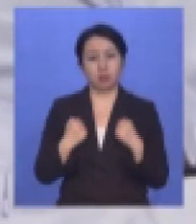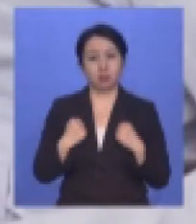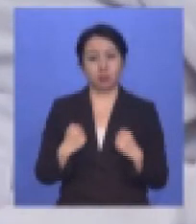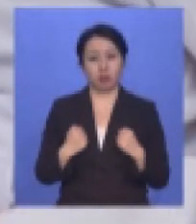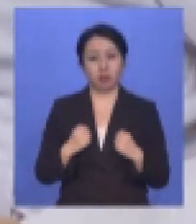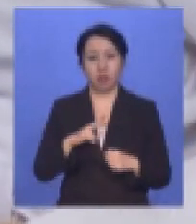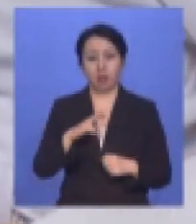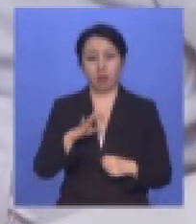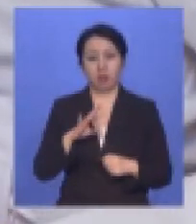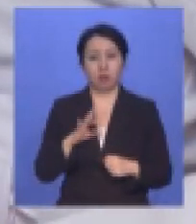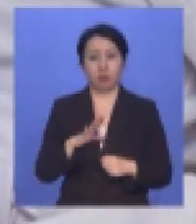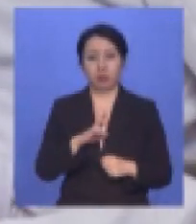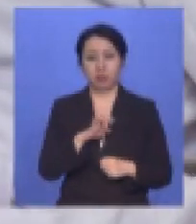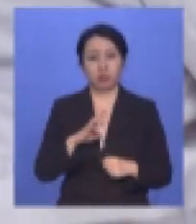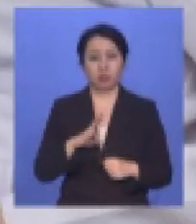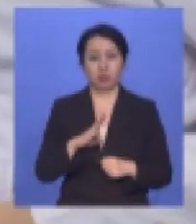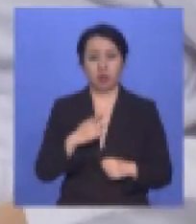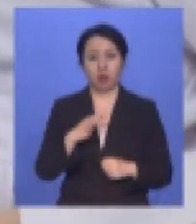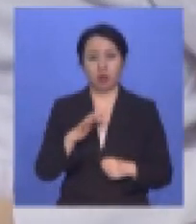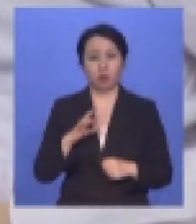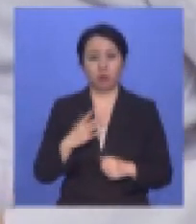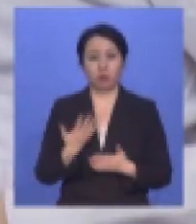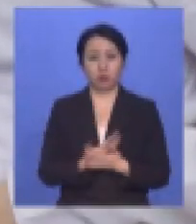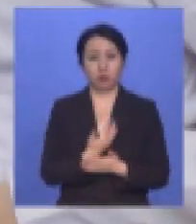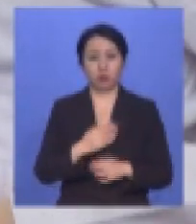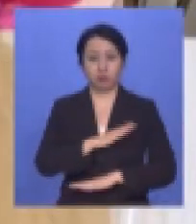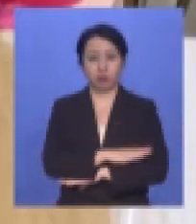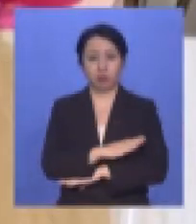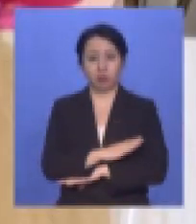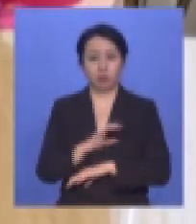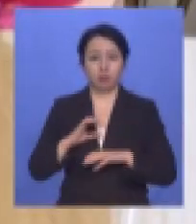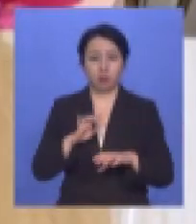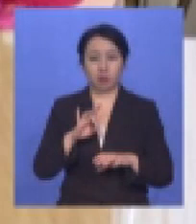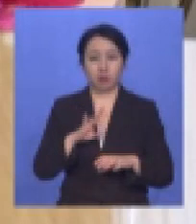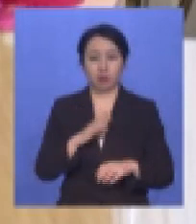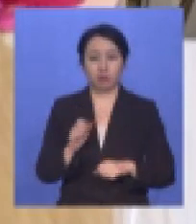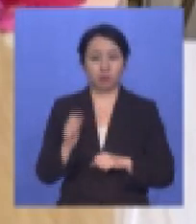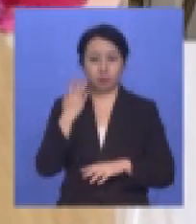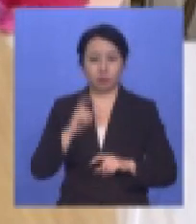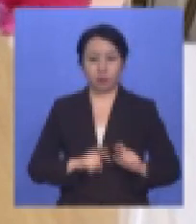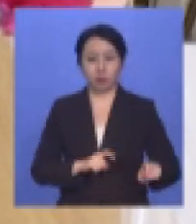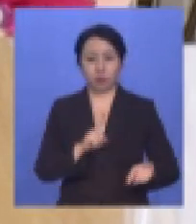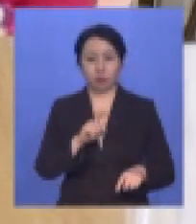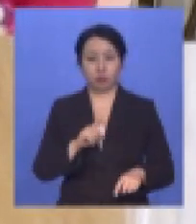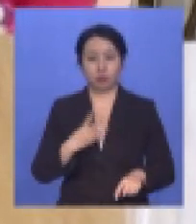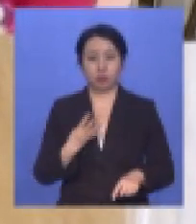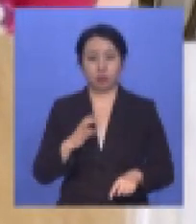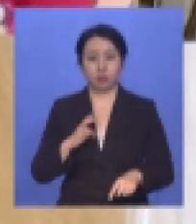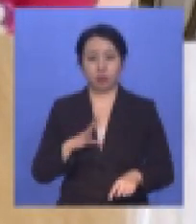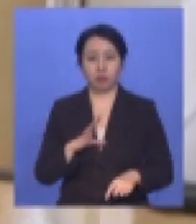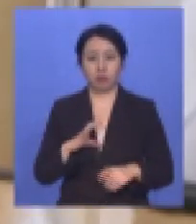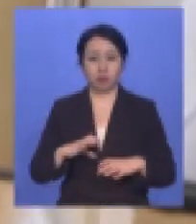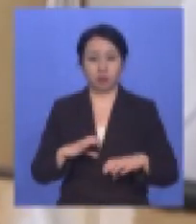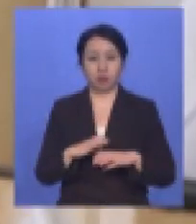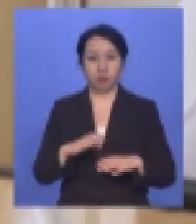спортсмена – Сергей Харламов, Иван Залезняк и Евгений Орлов. Они выступали в дисциплинах по толканию ядра, бегу на дистанцию 100 и 400 метров, метанию